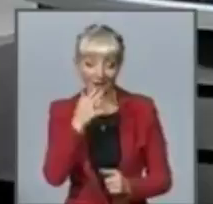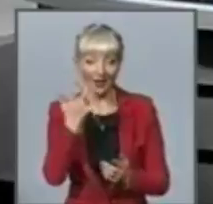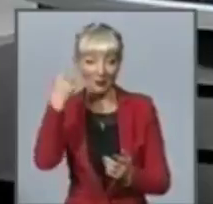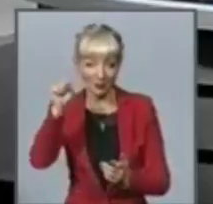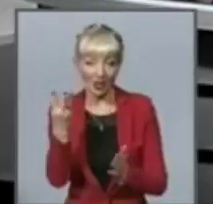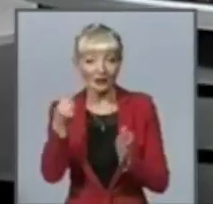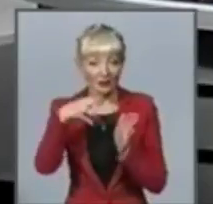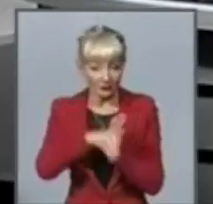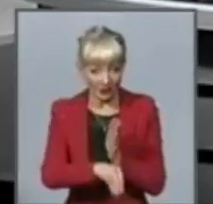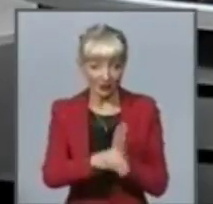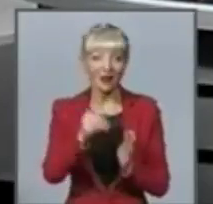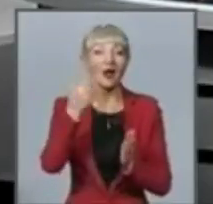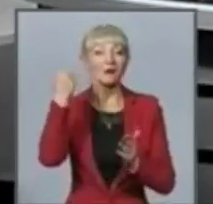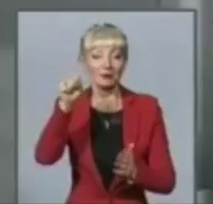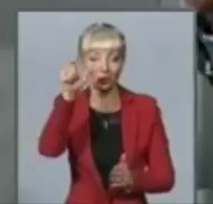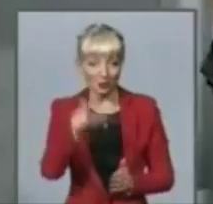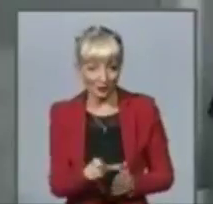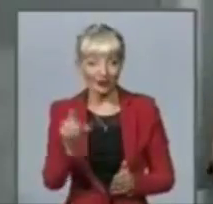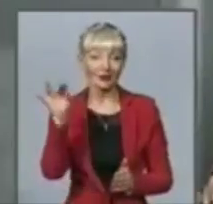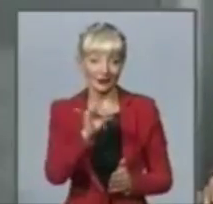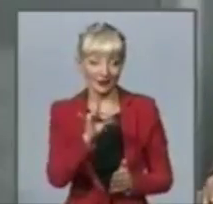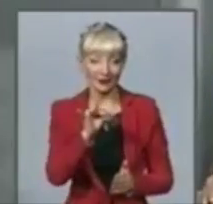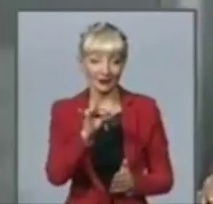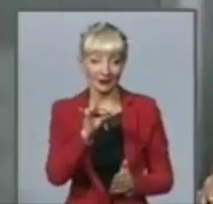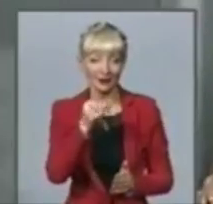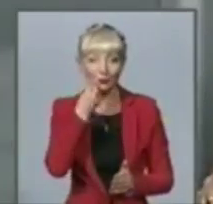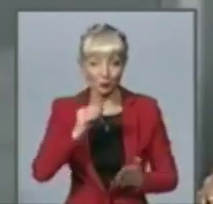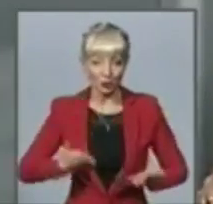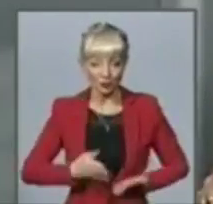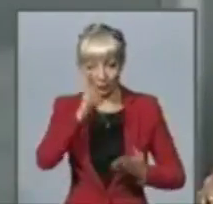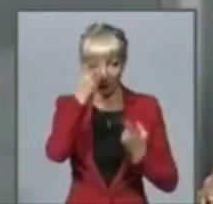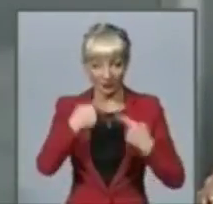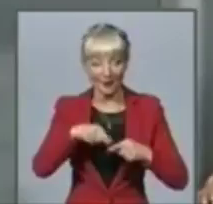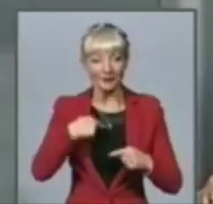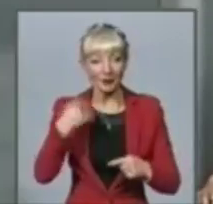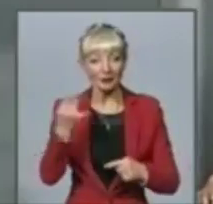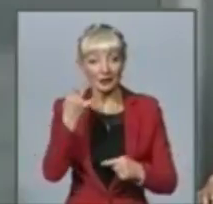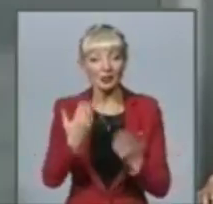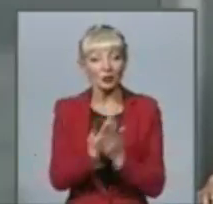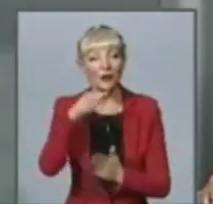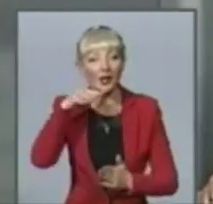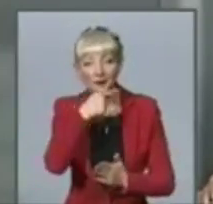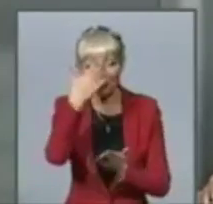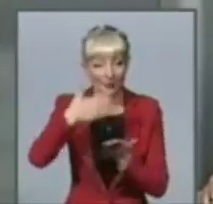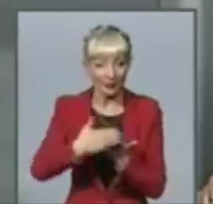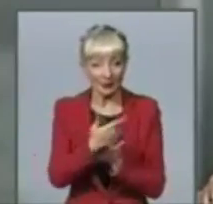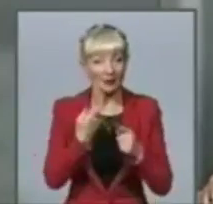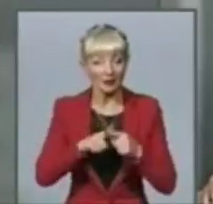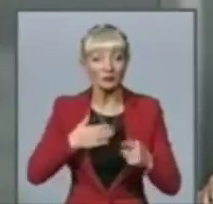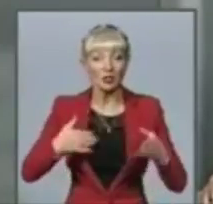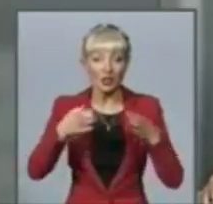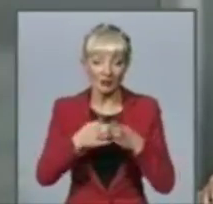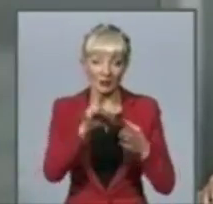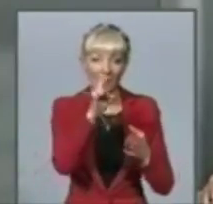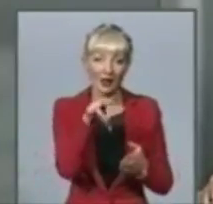виграє громадянин, виграє держава. Нам потрібна якісна нова економічна політика. Саме тому наша команда